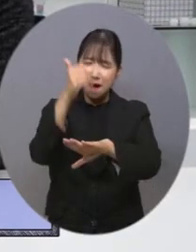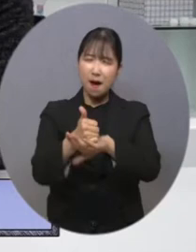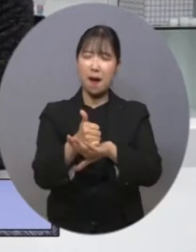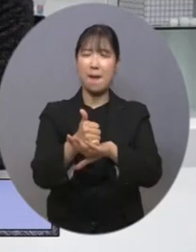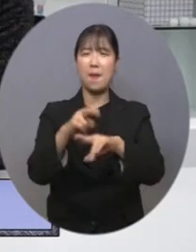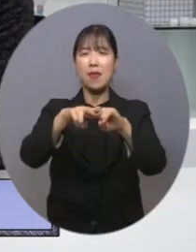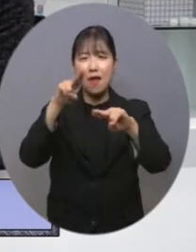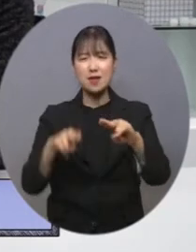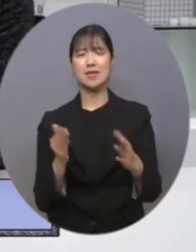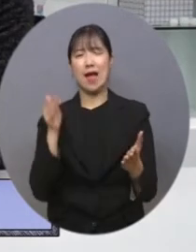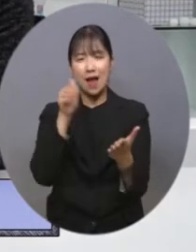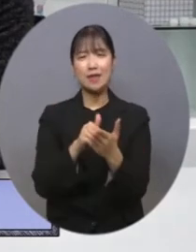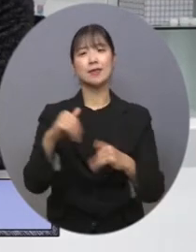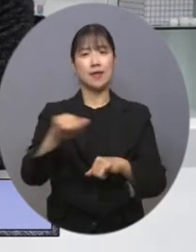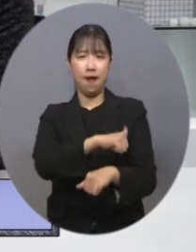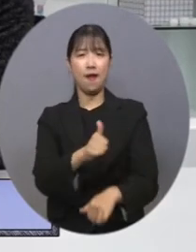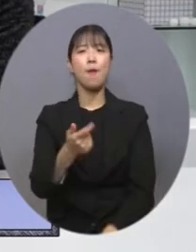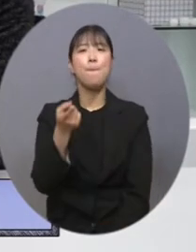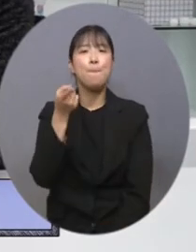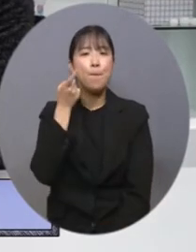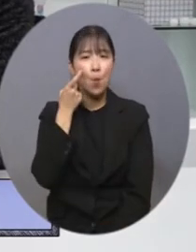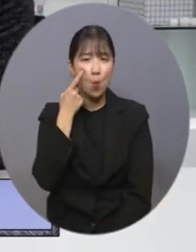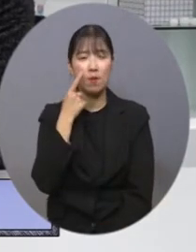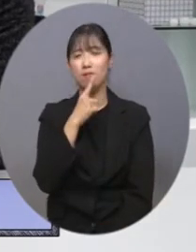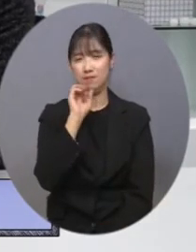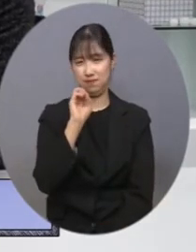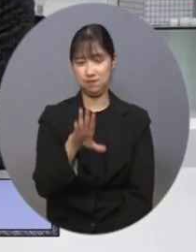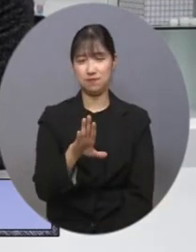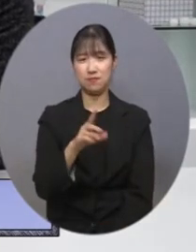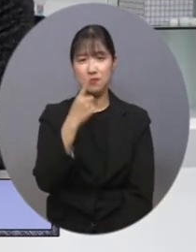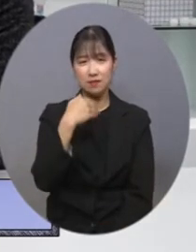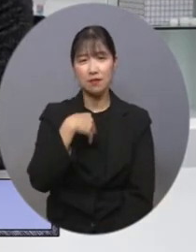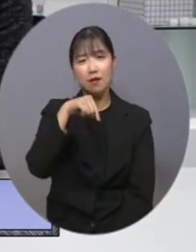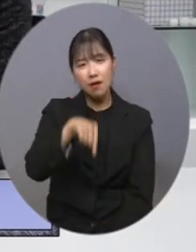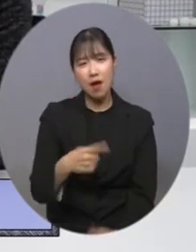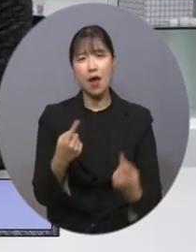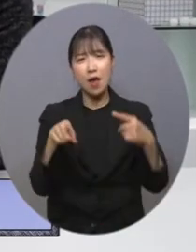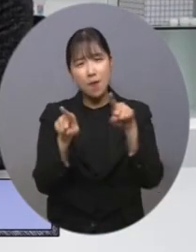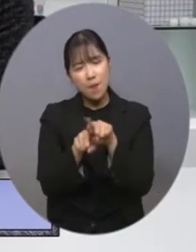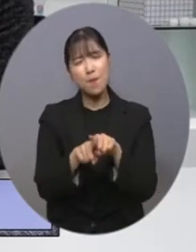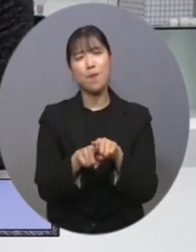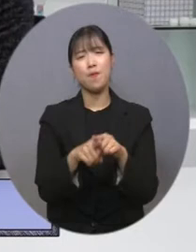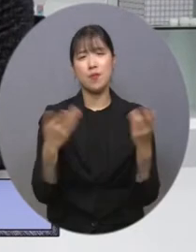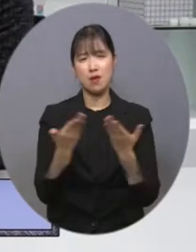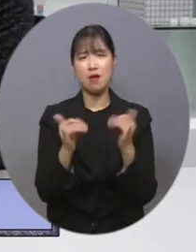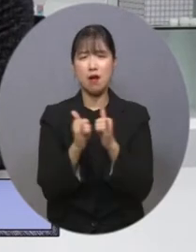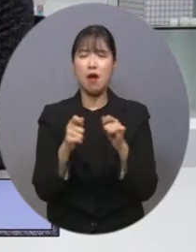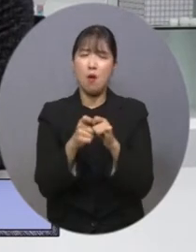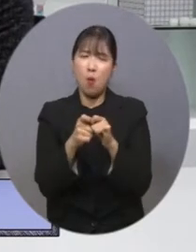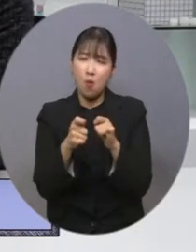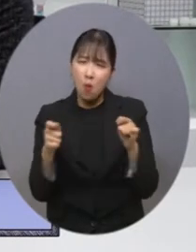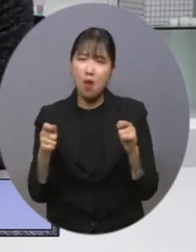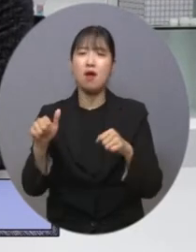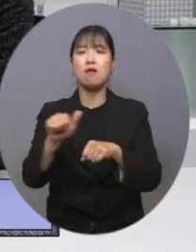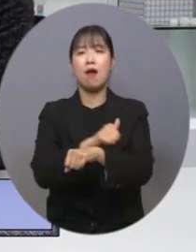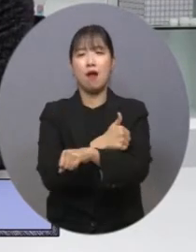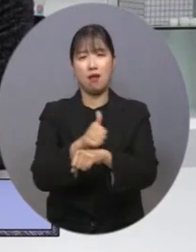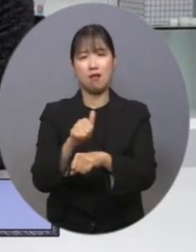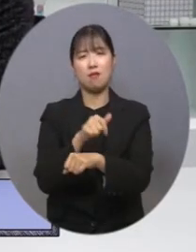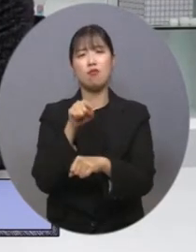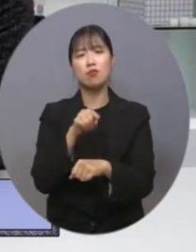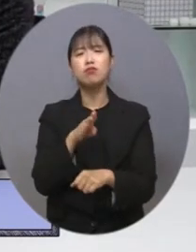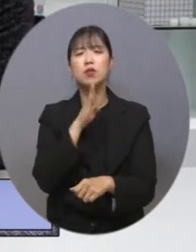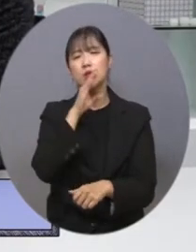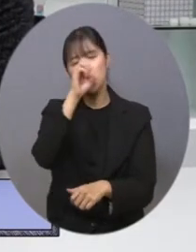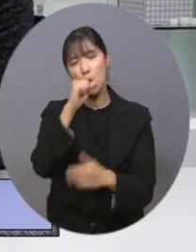다녀보자. 그래서 저는 이제 여기 있는 같이 간 친구들이 오래오래 다닐 수 있도록 그런 게 좋은